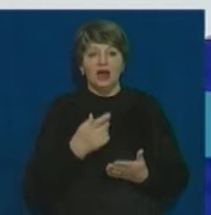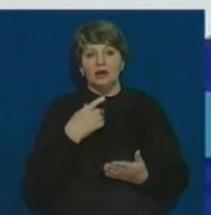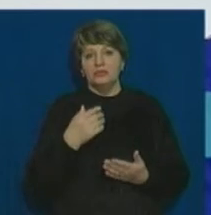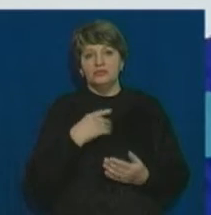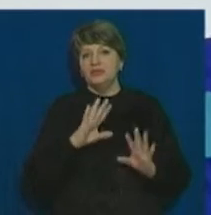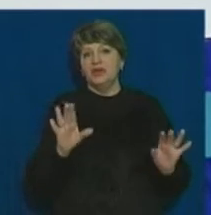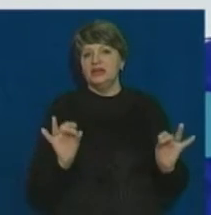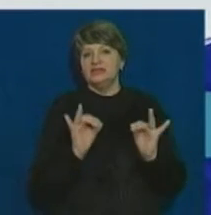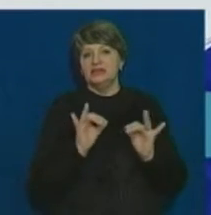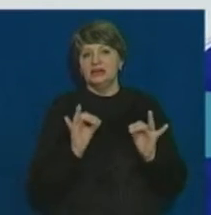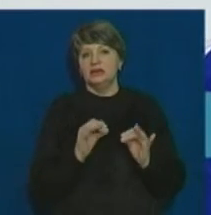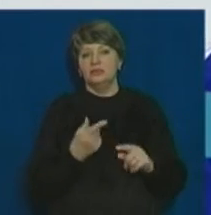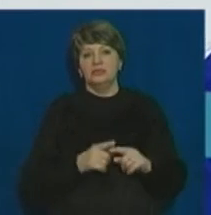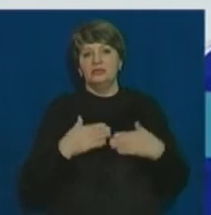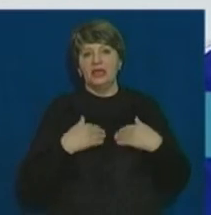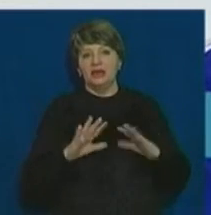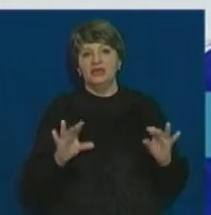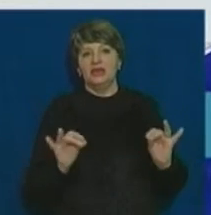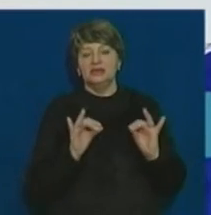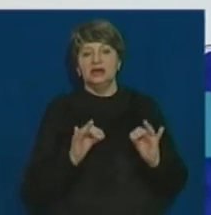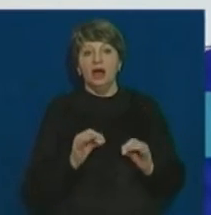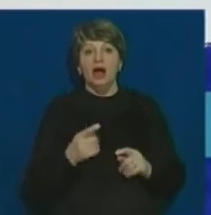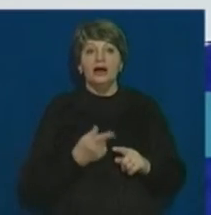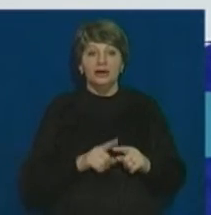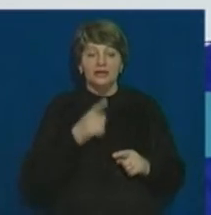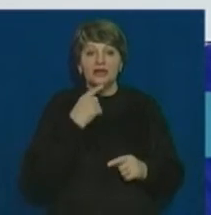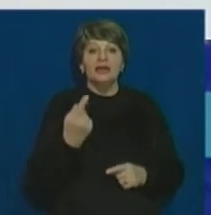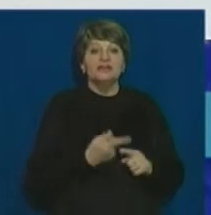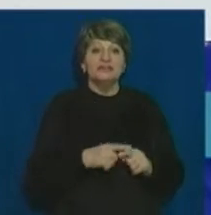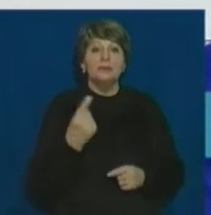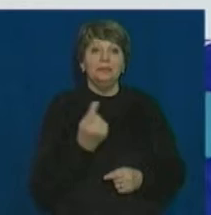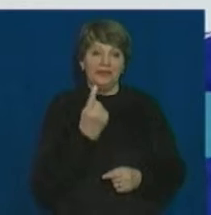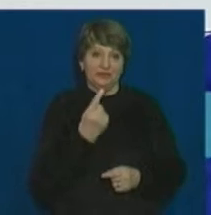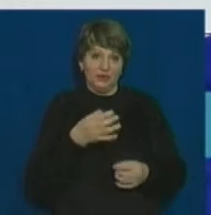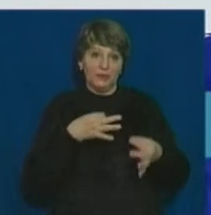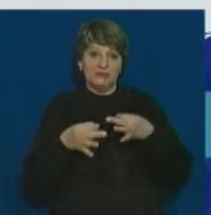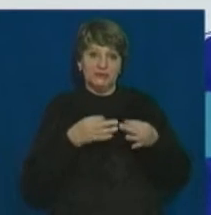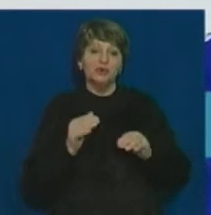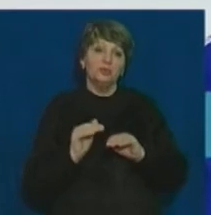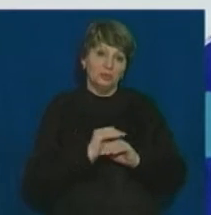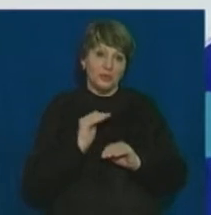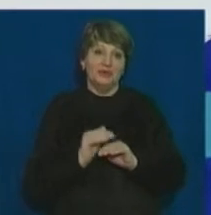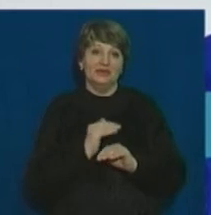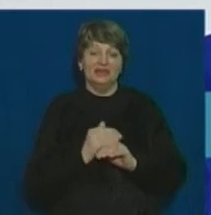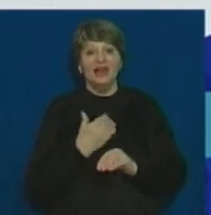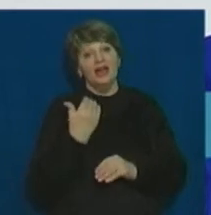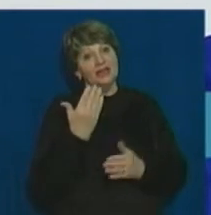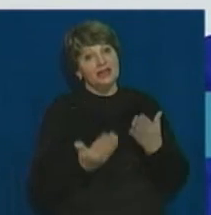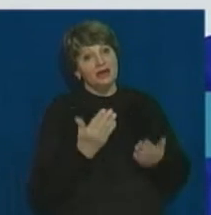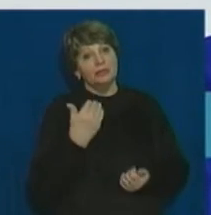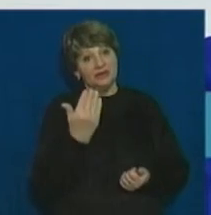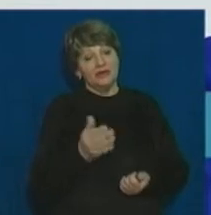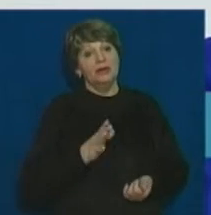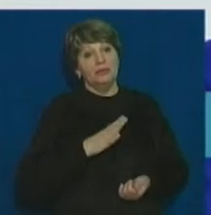або я не з цього району. Тоді інша аргументація, що це перша консультація, і, будь ласка, ну, тут як ви, якби ви були мешканцем